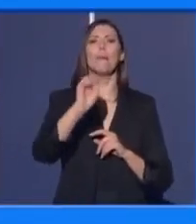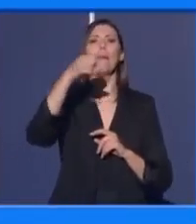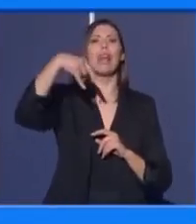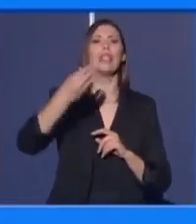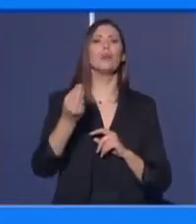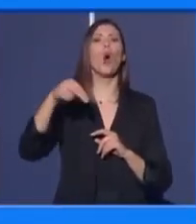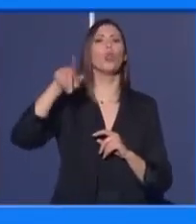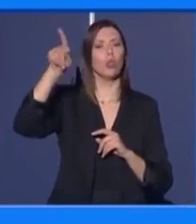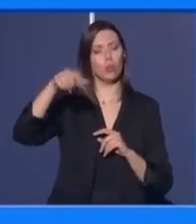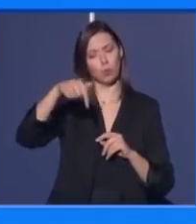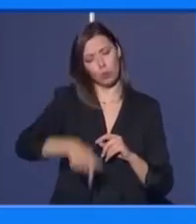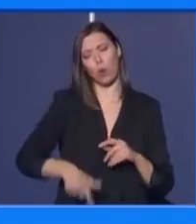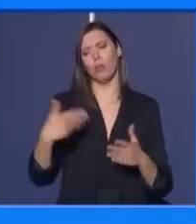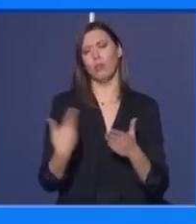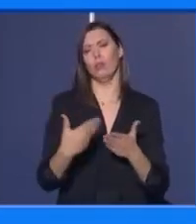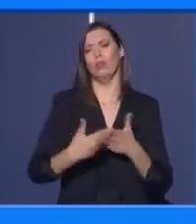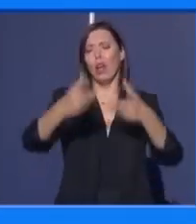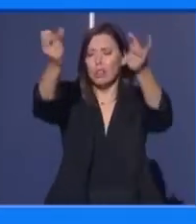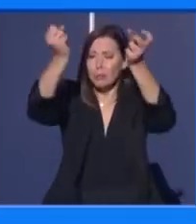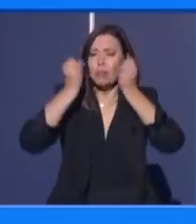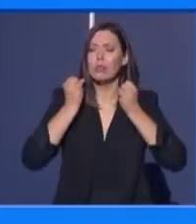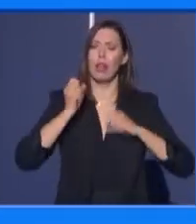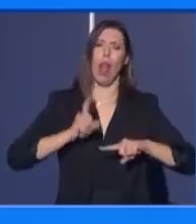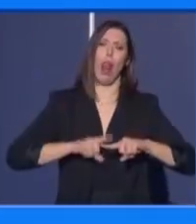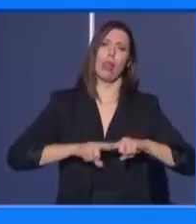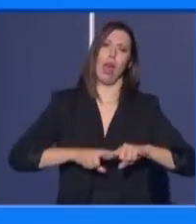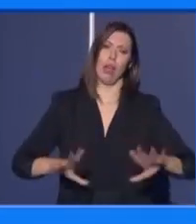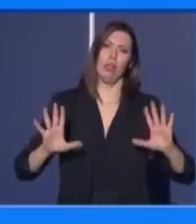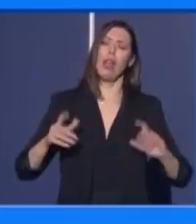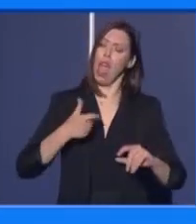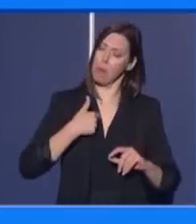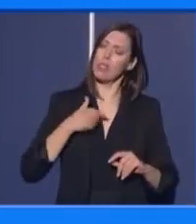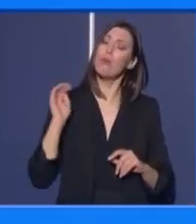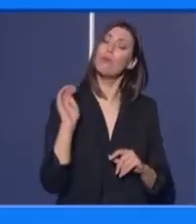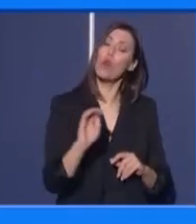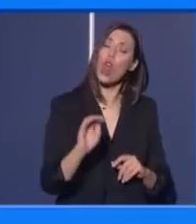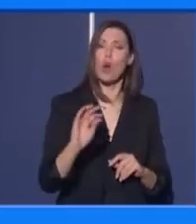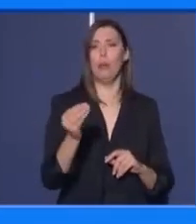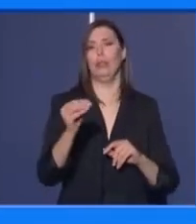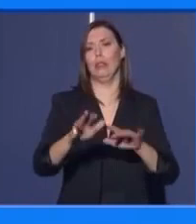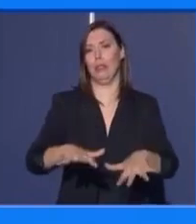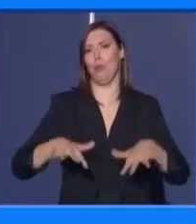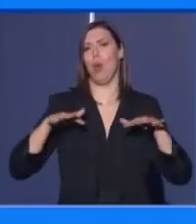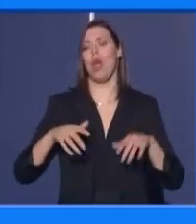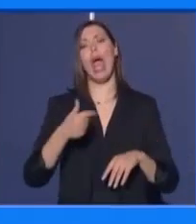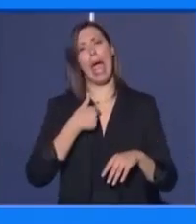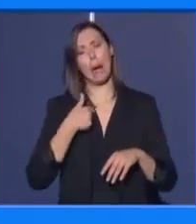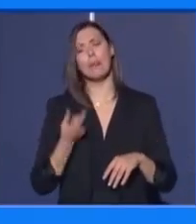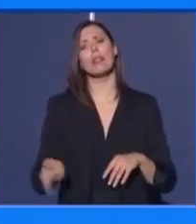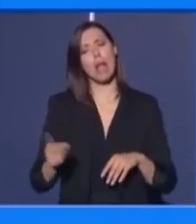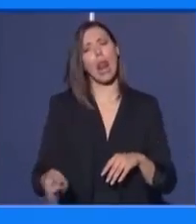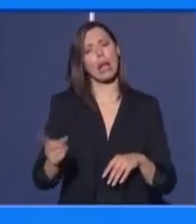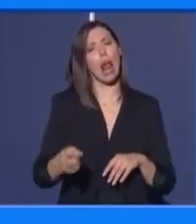απαράδεκτη συμφωνία, όπως ακριβώς είχαμε προειδοποιήσει στη Βουλή και εμείς και άλλα κόμματα. Φάνηκε πως η